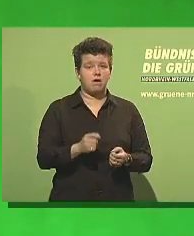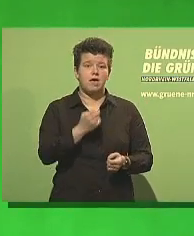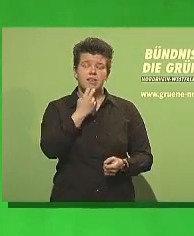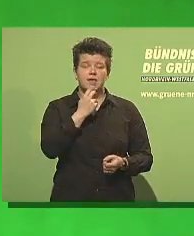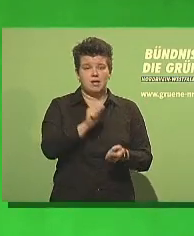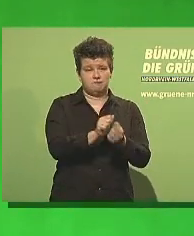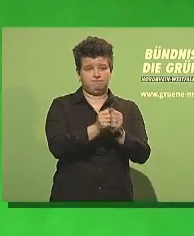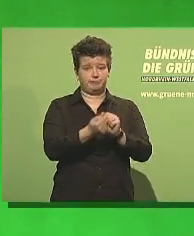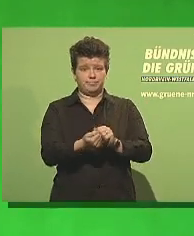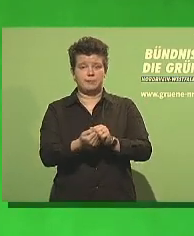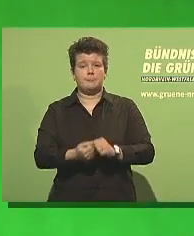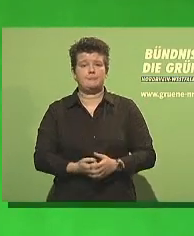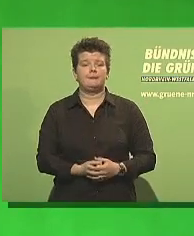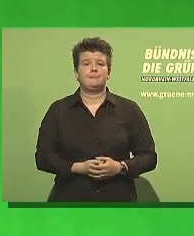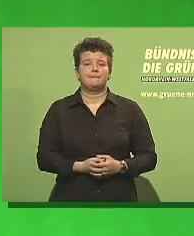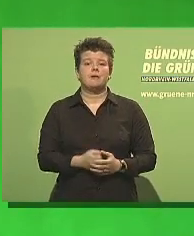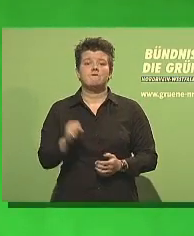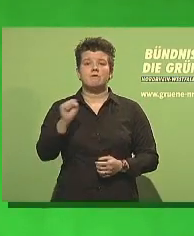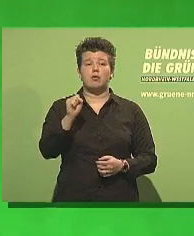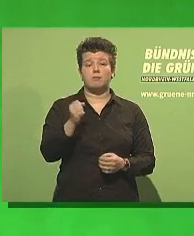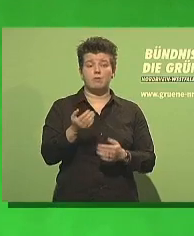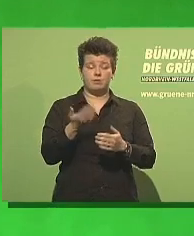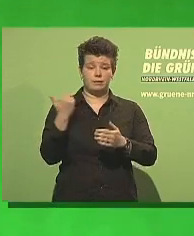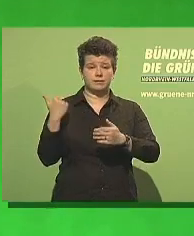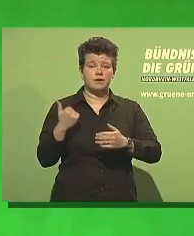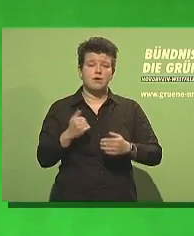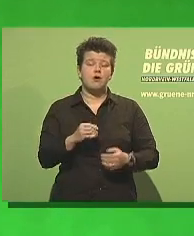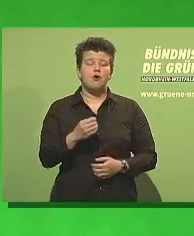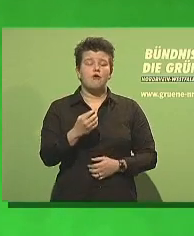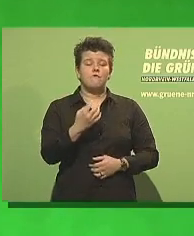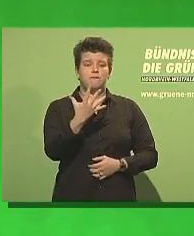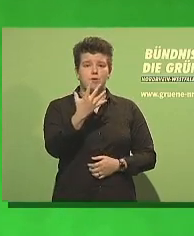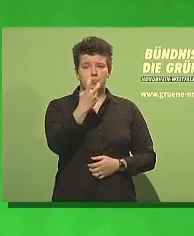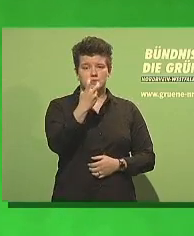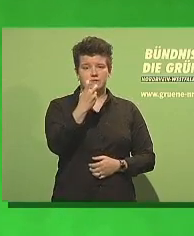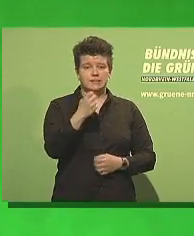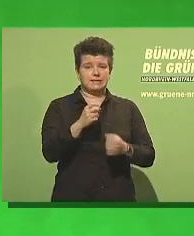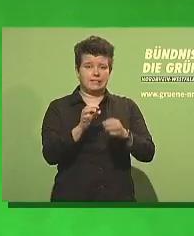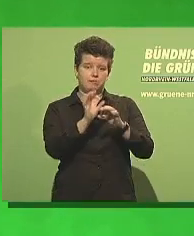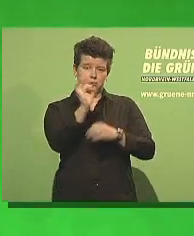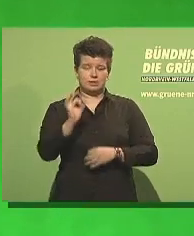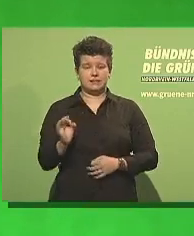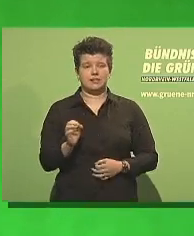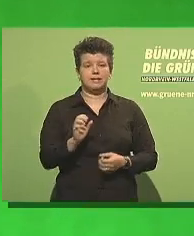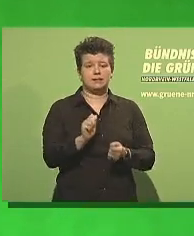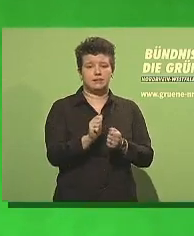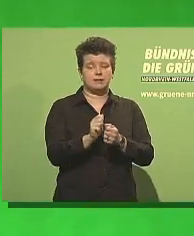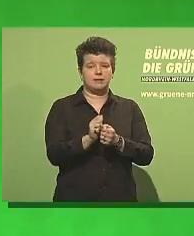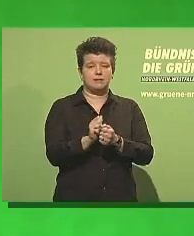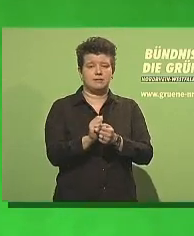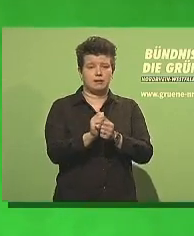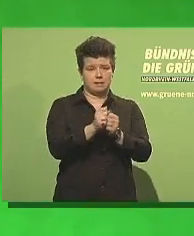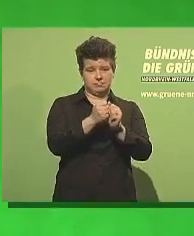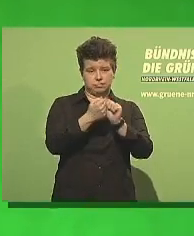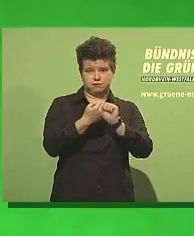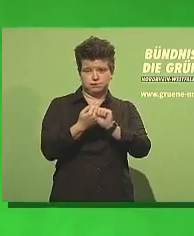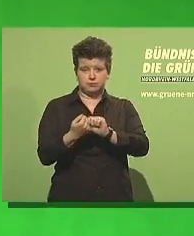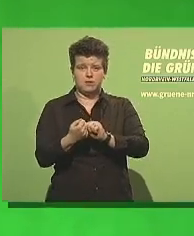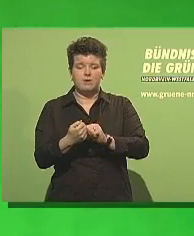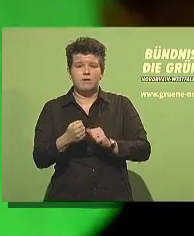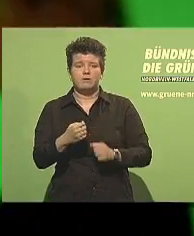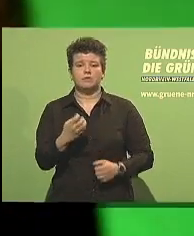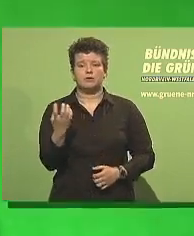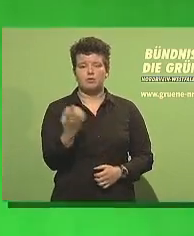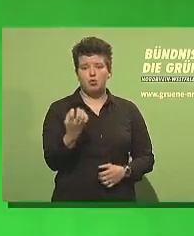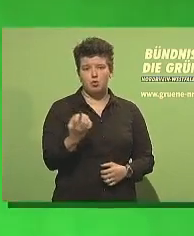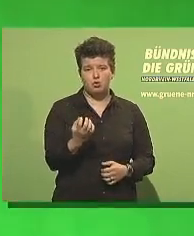Strommix in Deutschland von 25%. Sie liegen vor der Steinkohle und vor der Atomkraft. In den nächsten